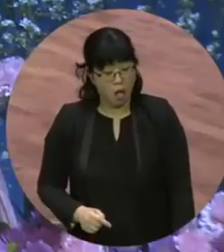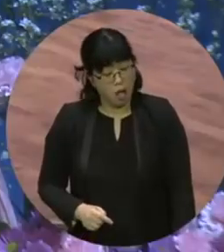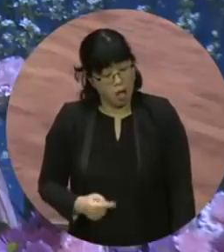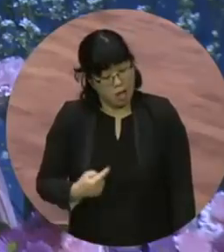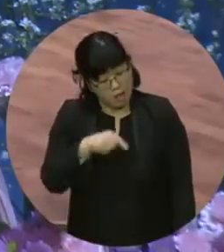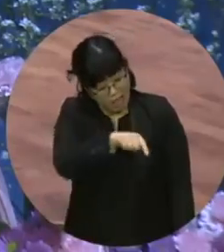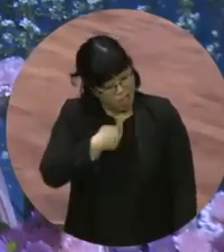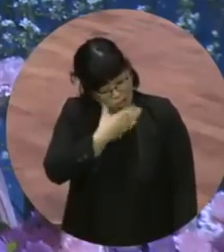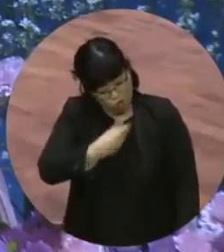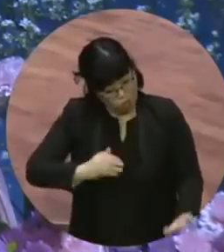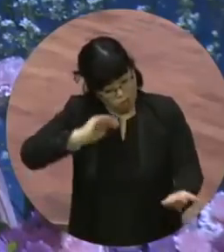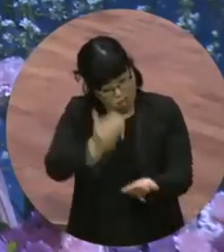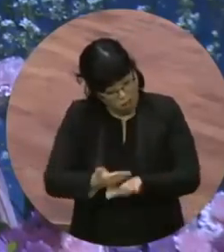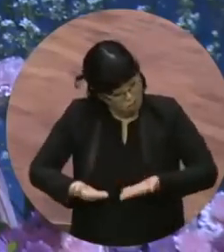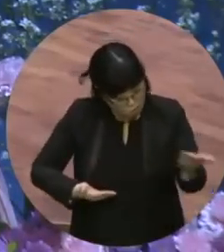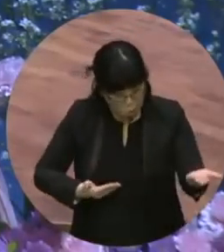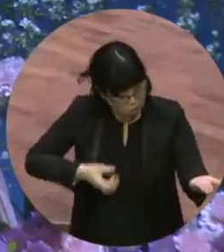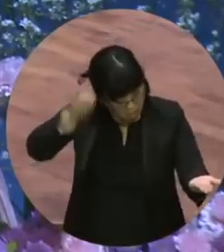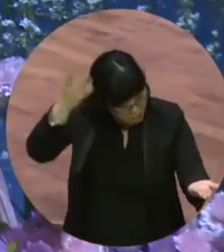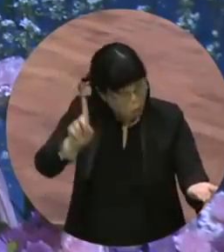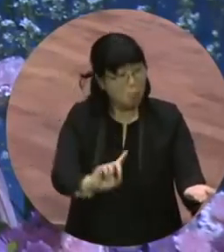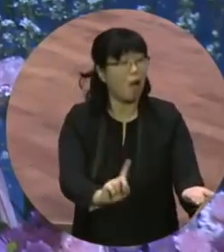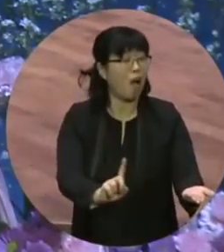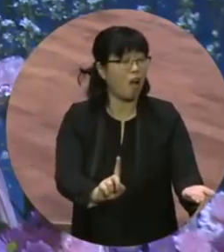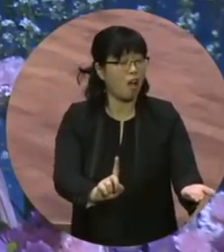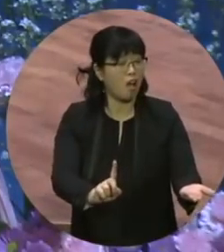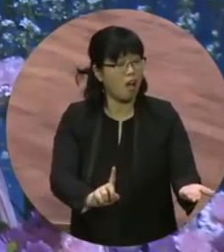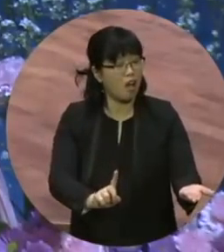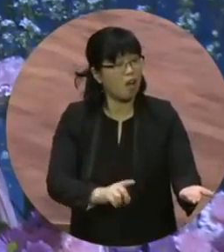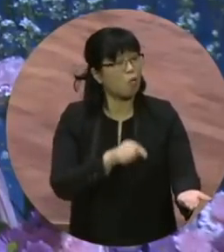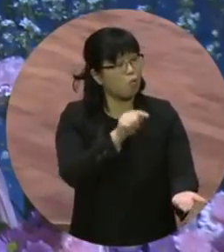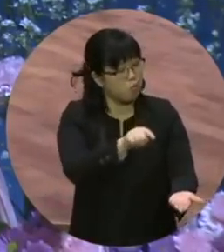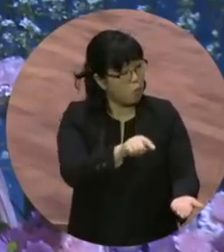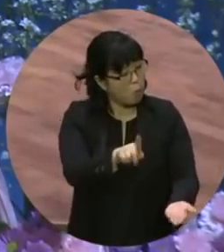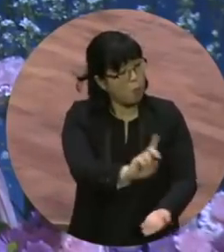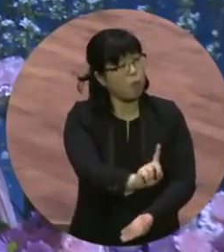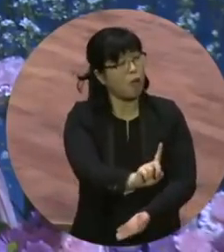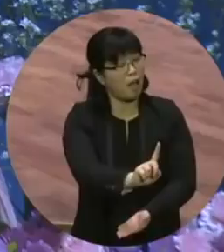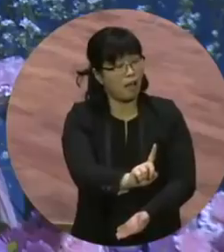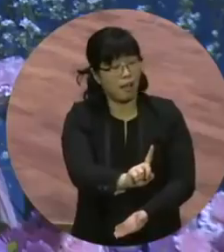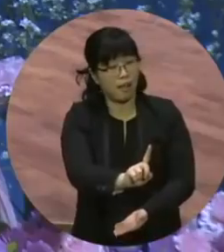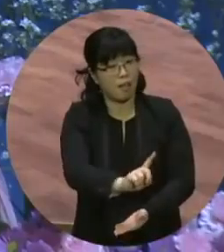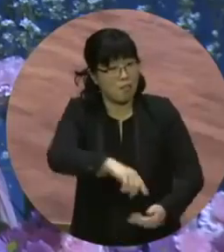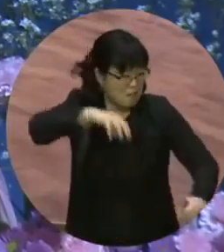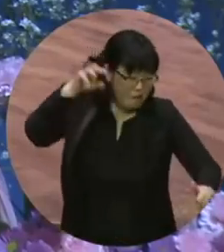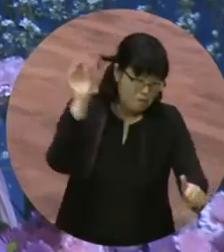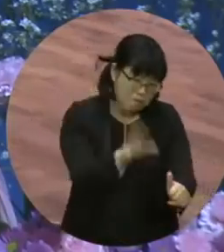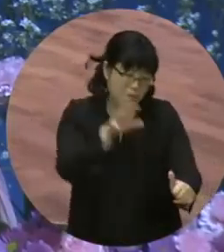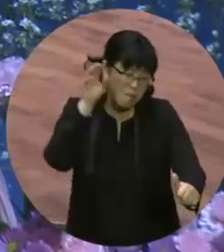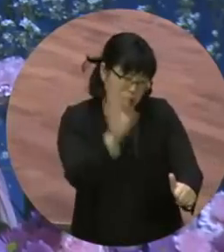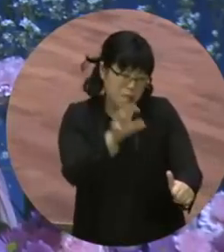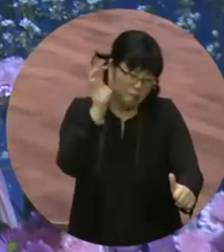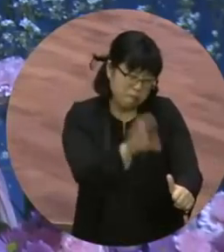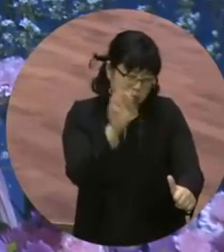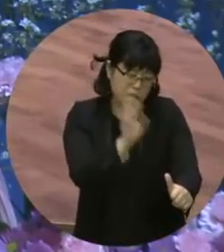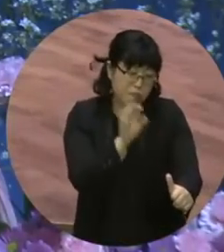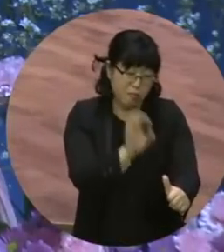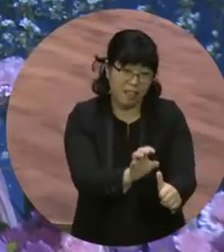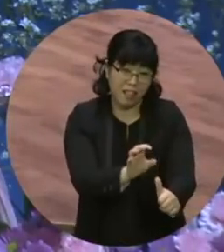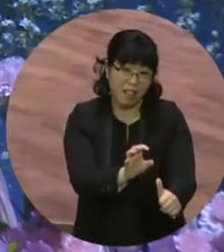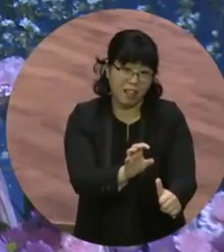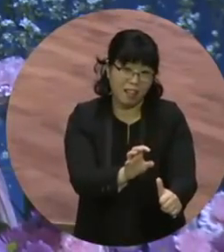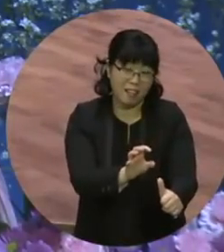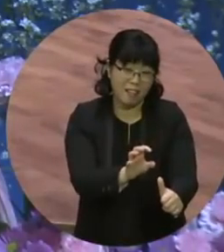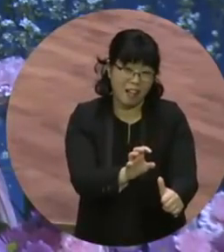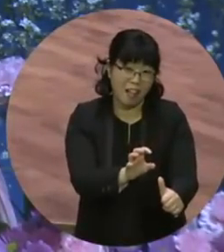좋았는데 이게 말이야. 처음 낳고 아들 낳았더니 이게 눈에 보이는 게 없어 이거. 너 죽어볼래? 한번